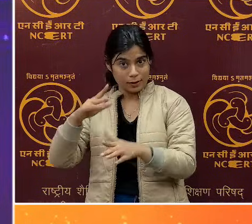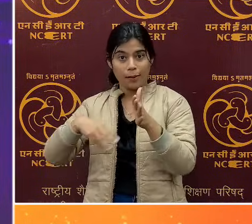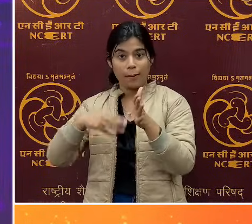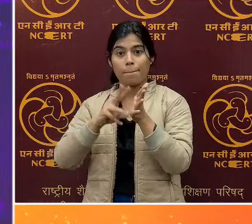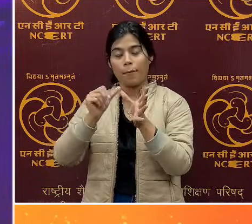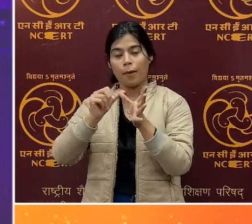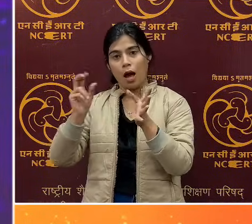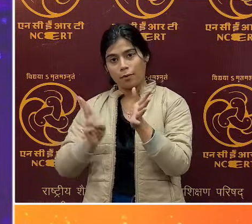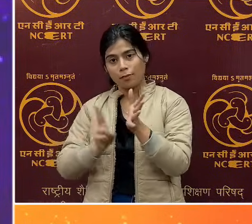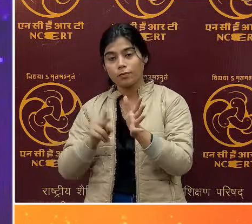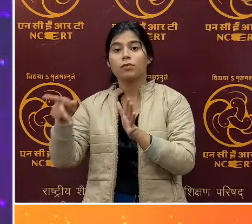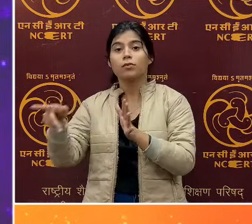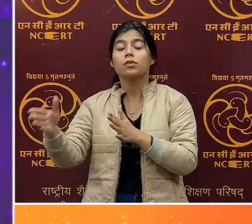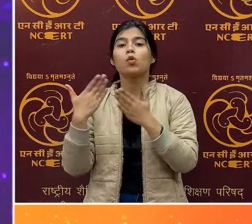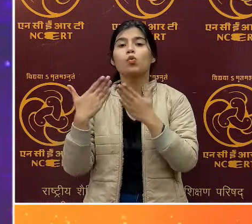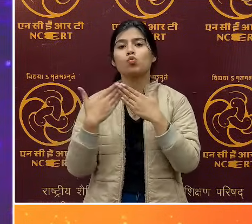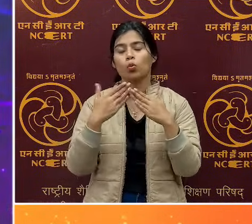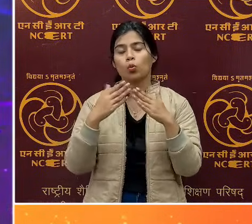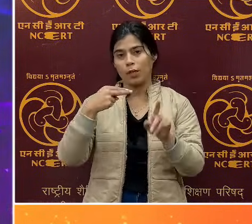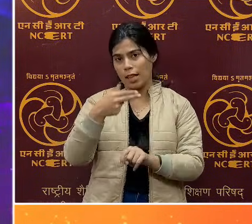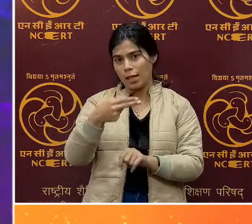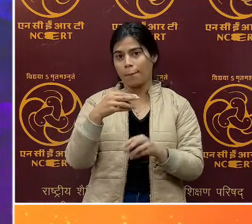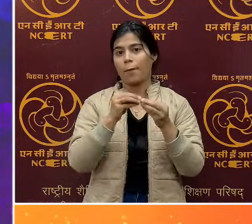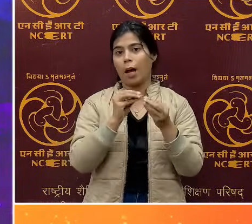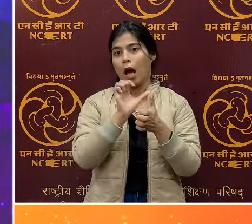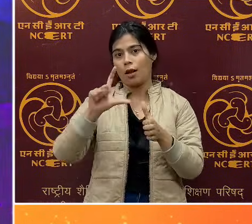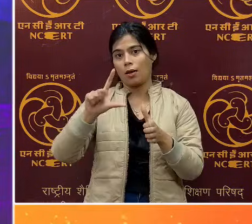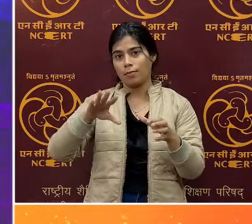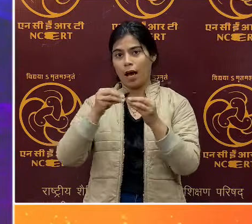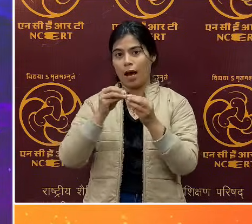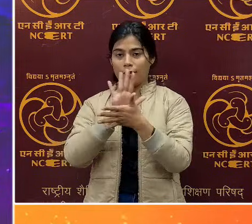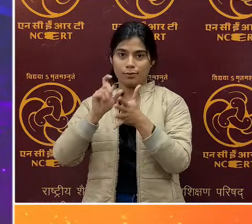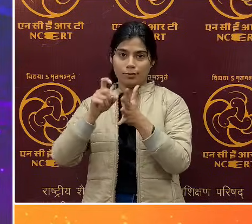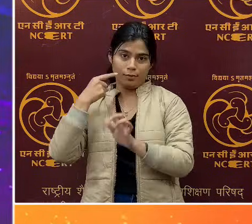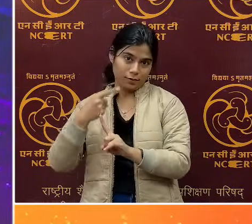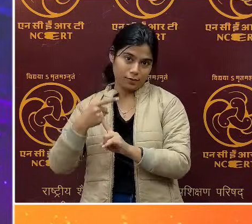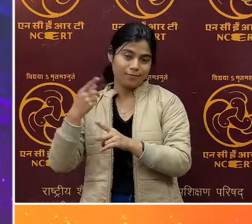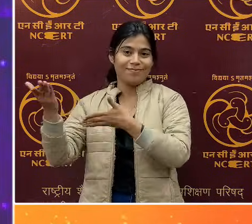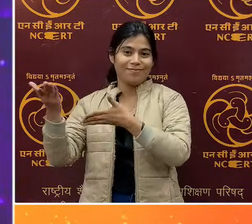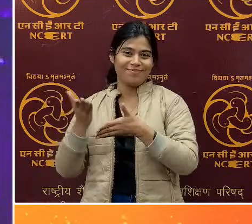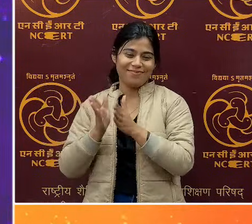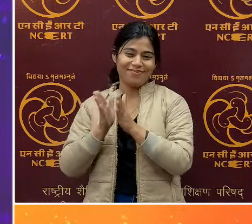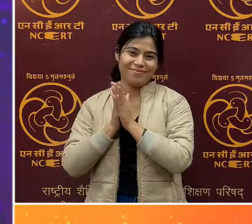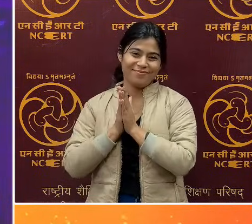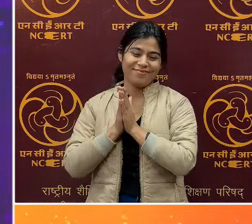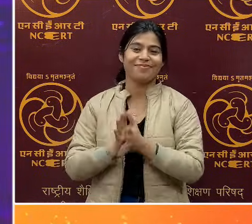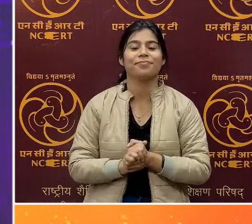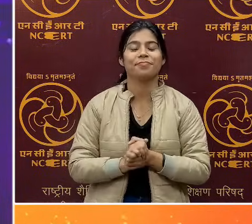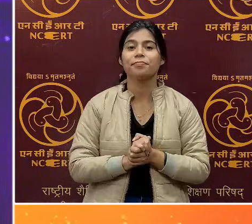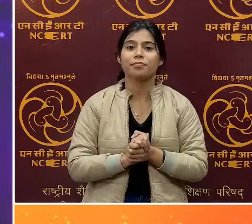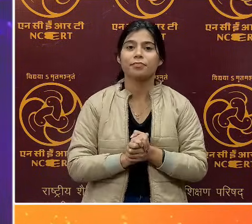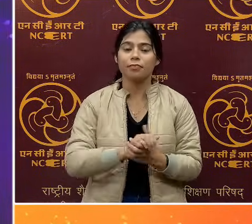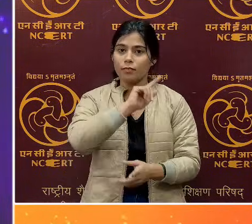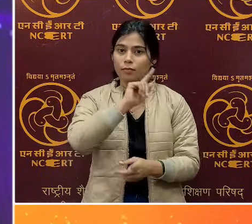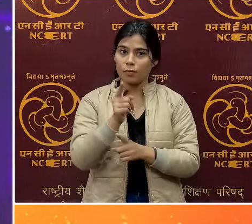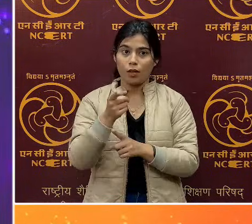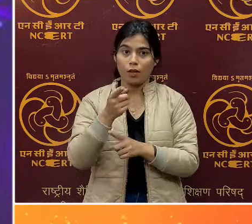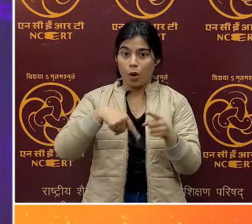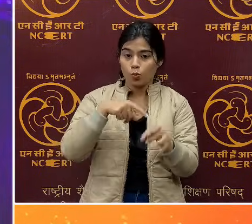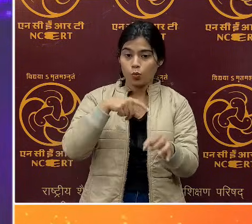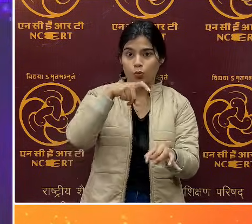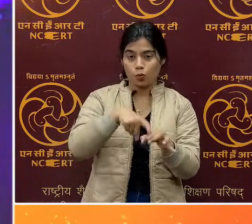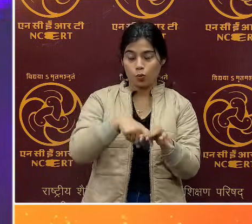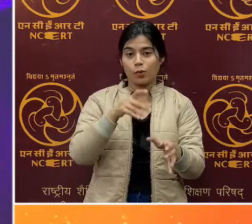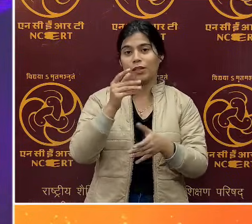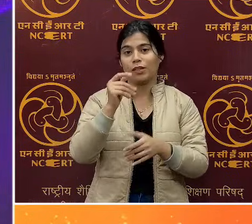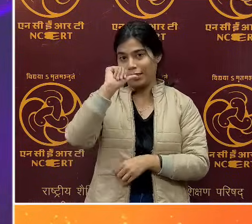in Bharati Public School. Ma'am, namaskar. आपका बहुत-बहुत स्वागत है. Thank you. Okay, so we are also joined by our